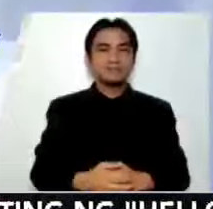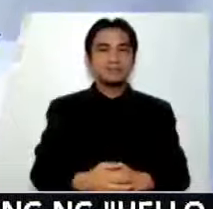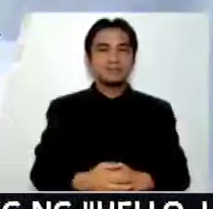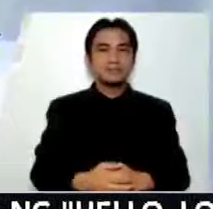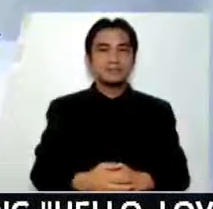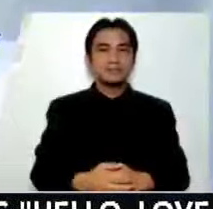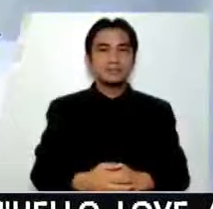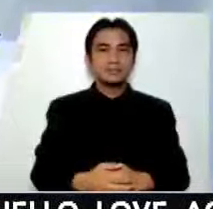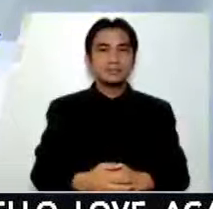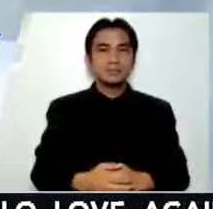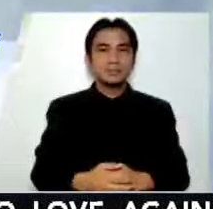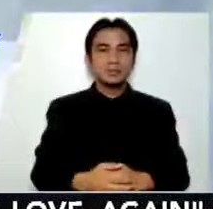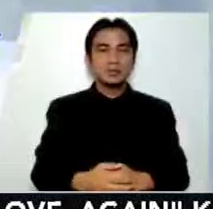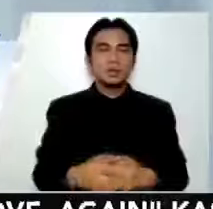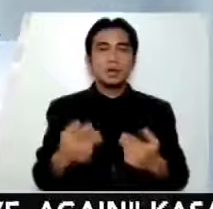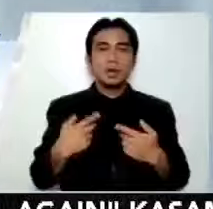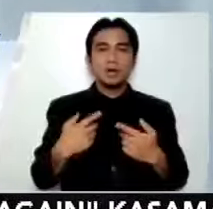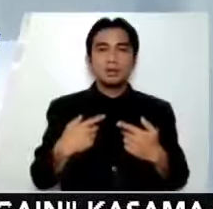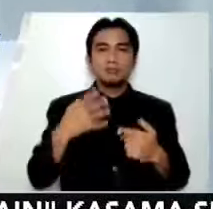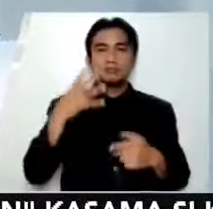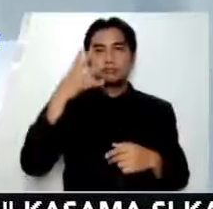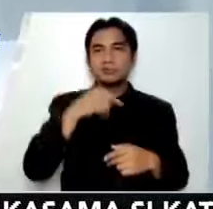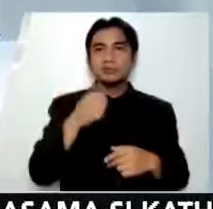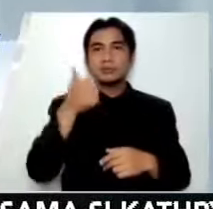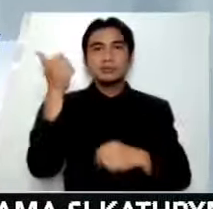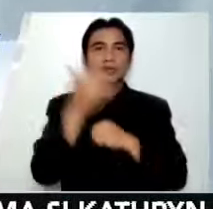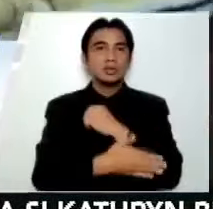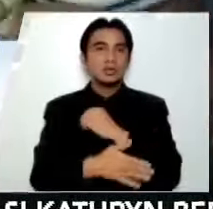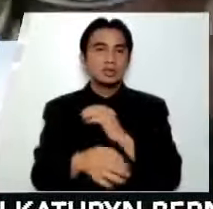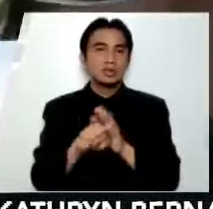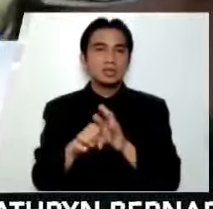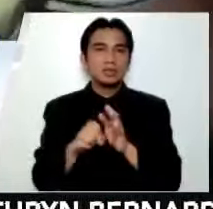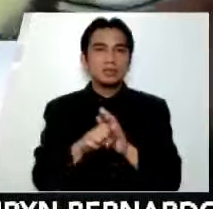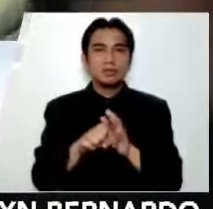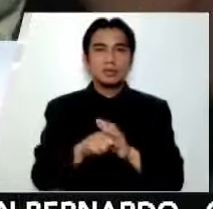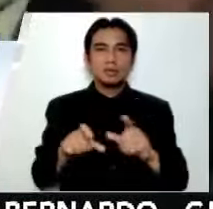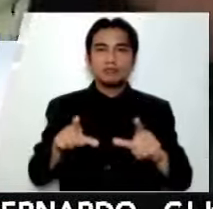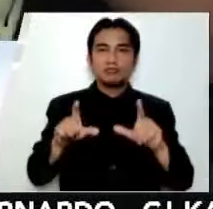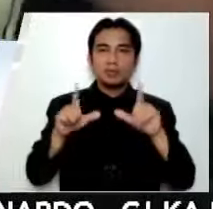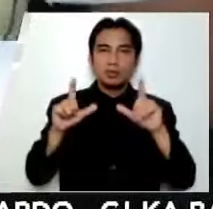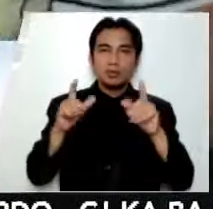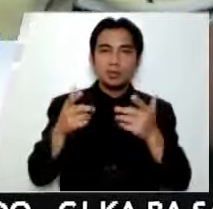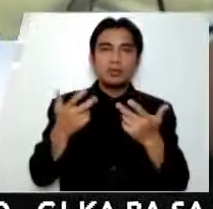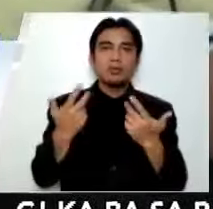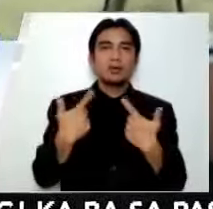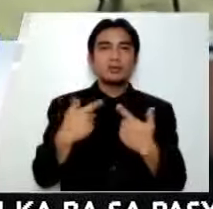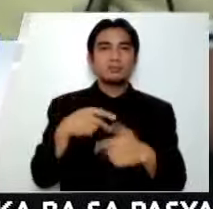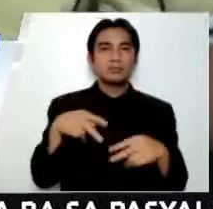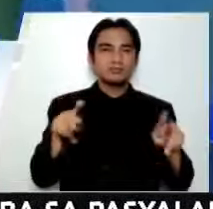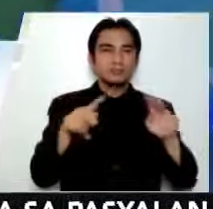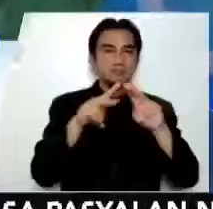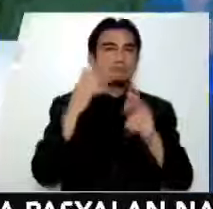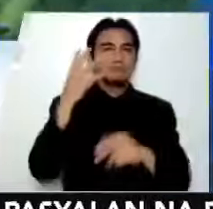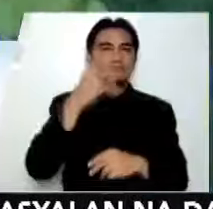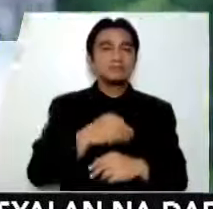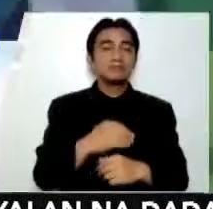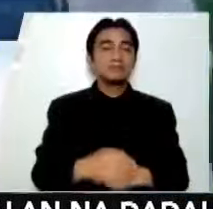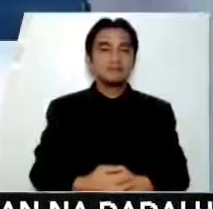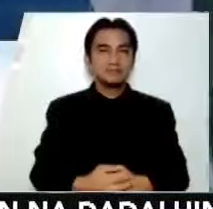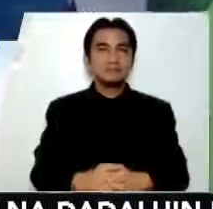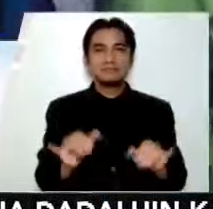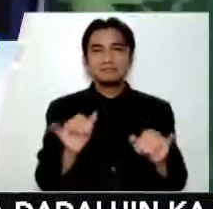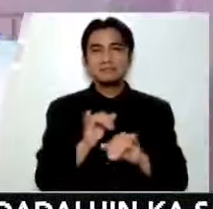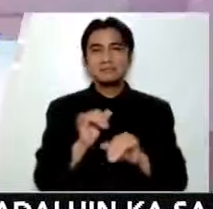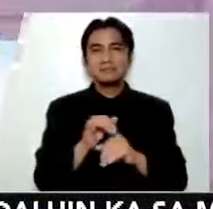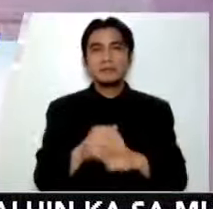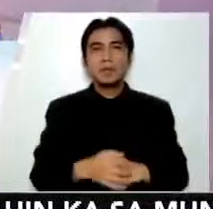light illumination sa ibang bansa katulad sa Tokyo, sa Paris. Exciting! It's exciting and nice! Para naman sa